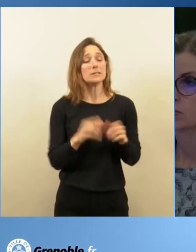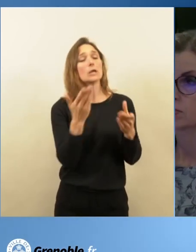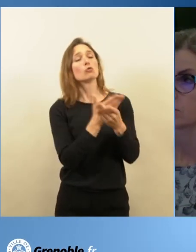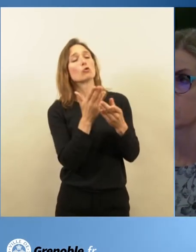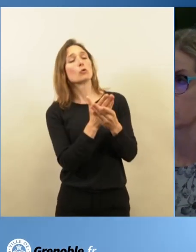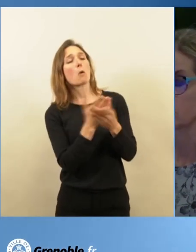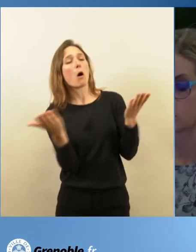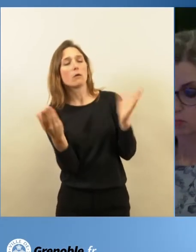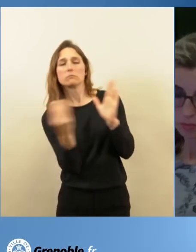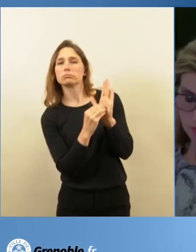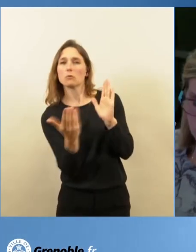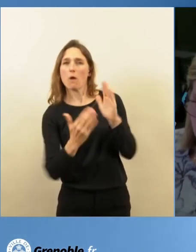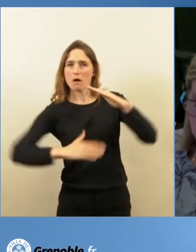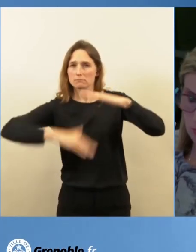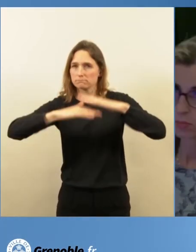2040